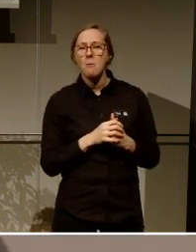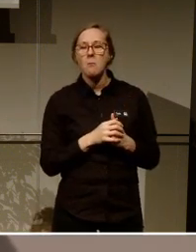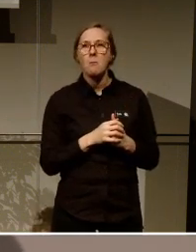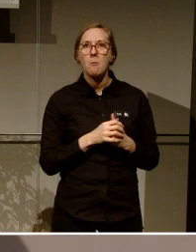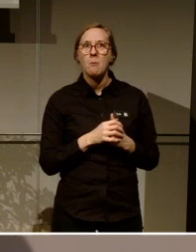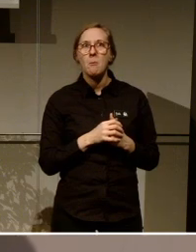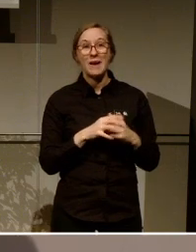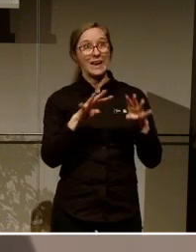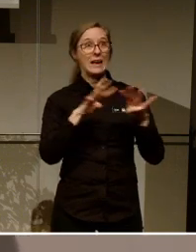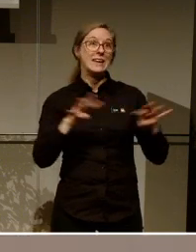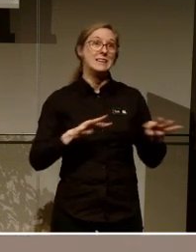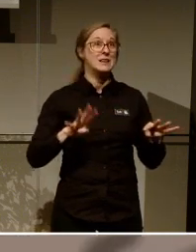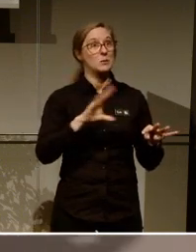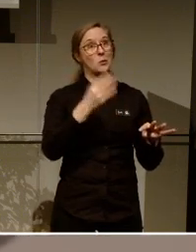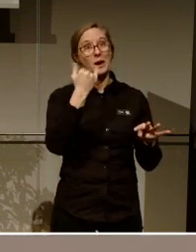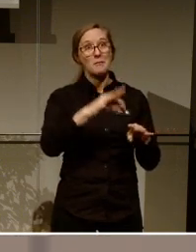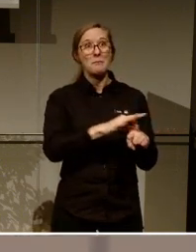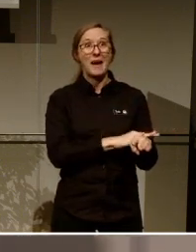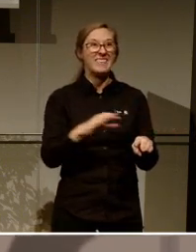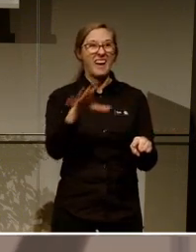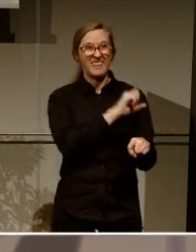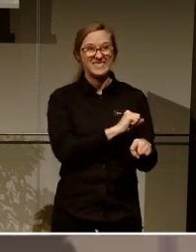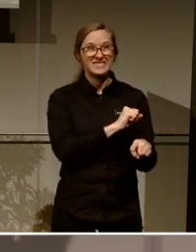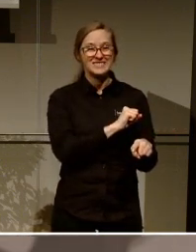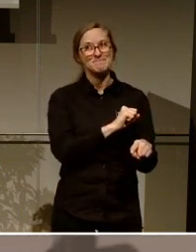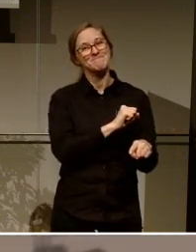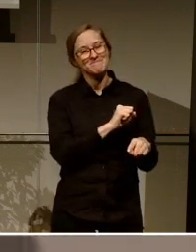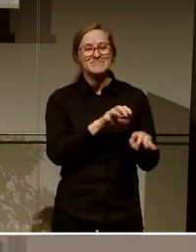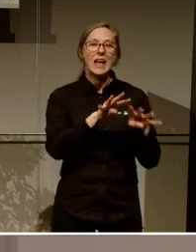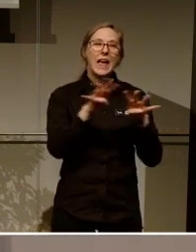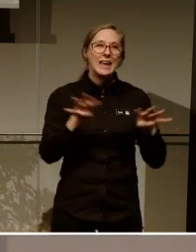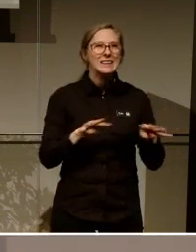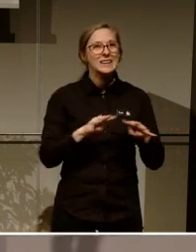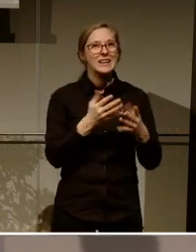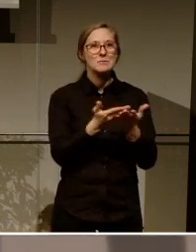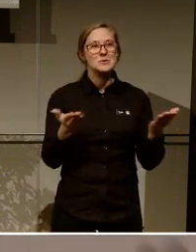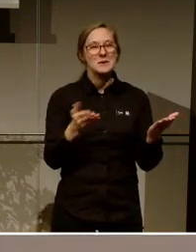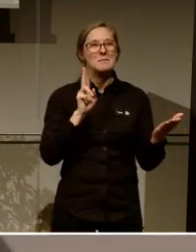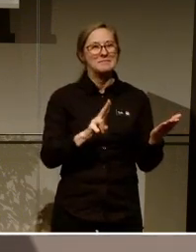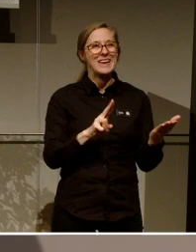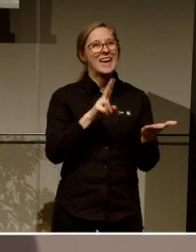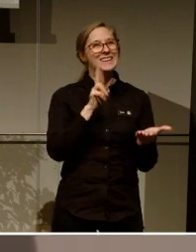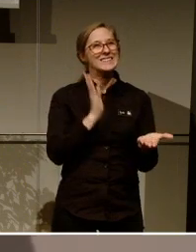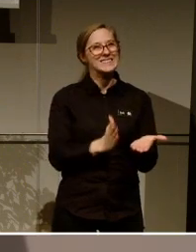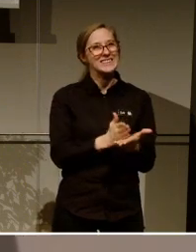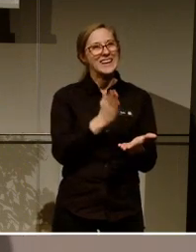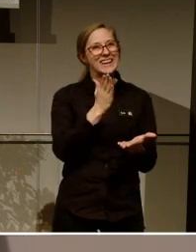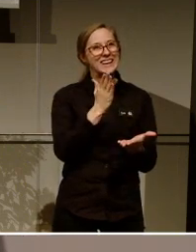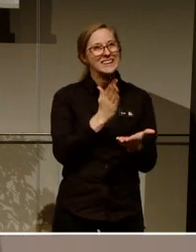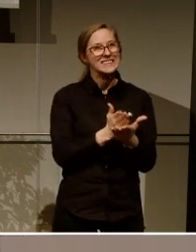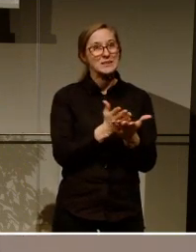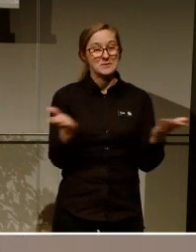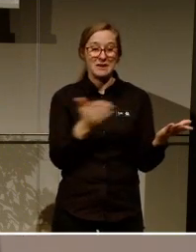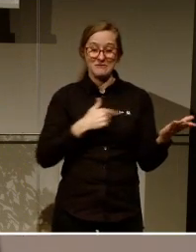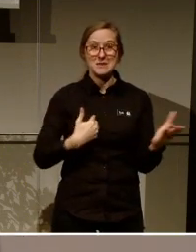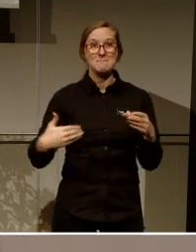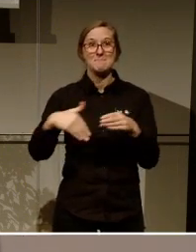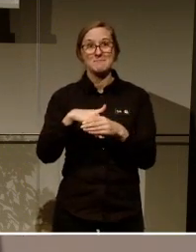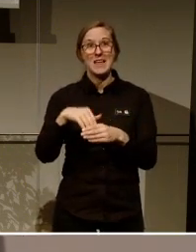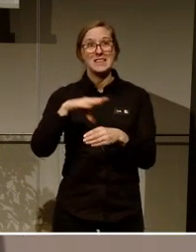Och på internet kan man ju mäta allting. Sen ska jag nämna också att Internetmuseum är ett riktigt museum, så att säga. Att vi är medlemmar i Sveriges museer